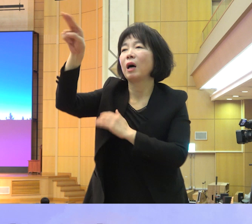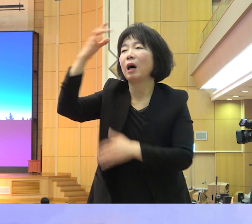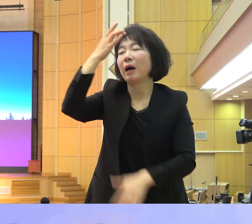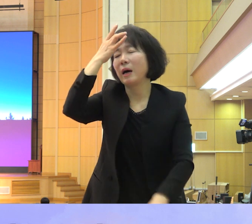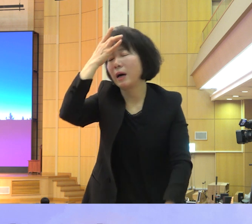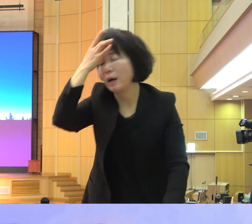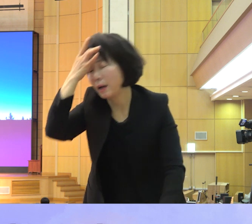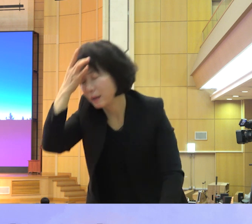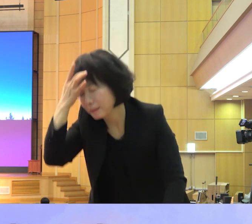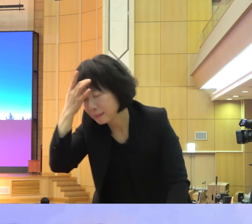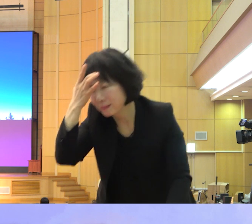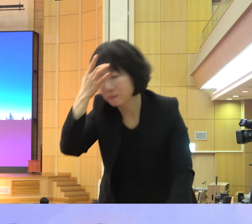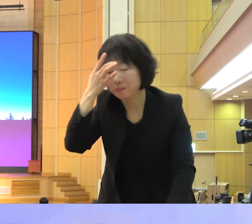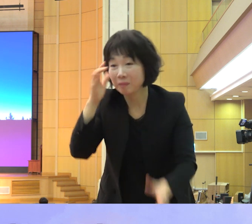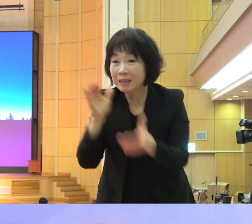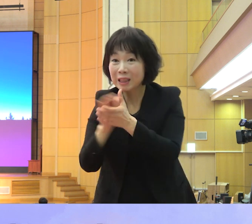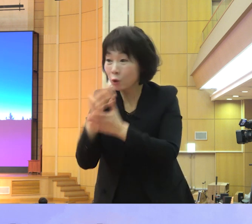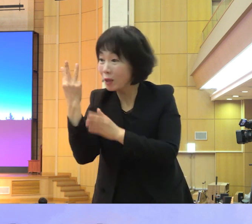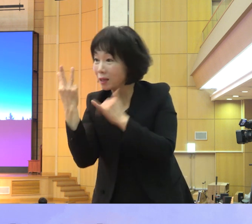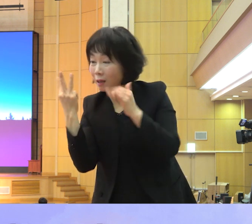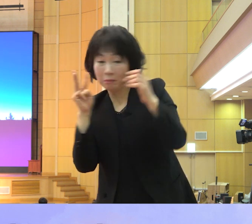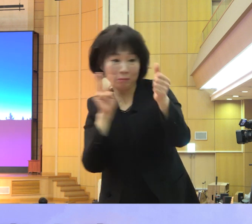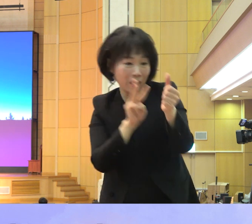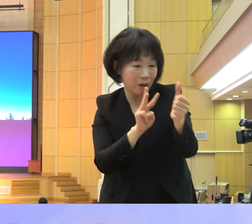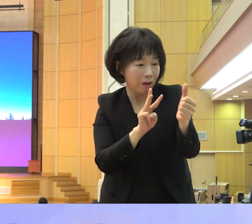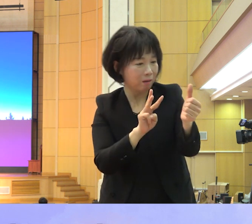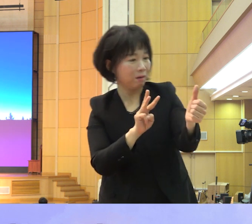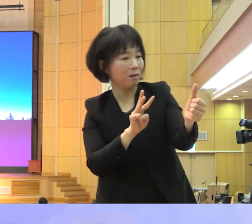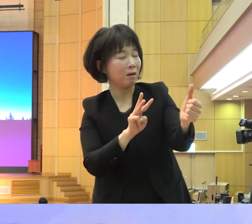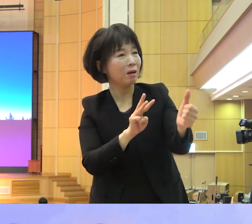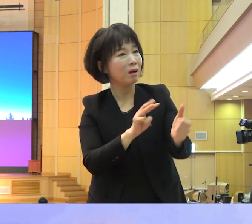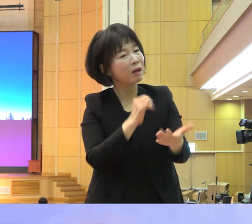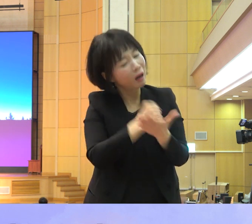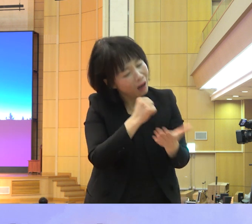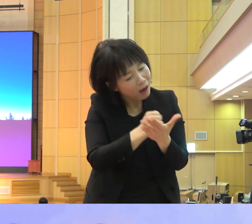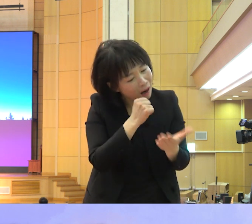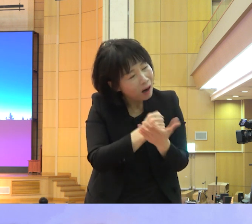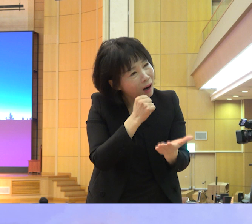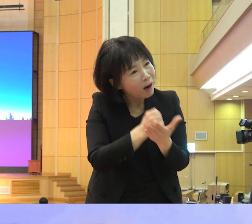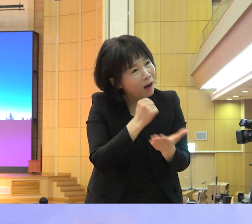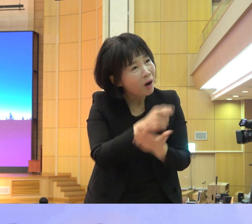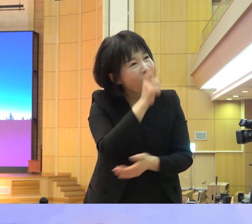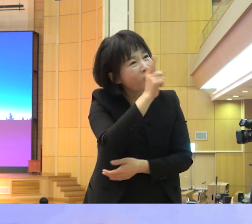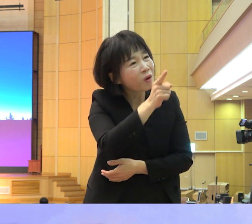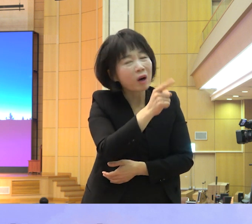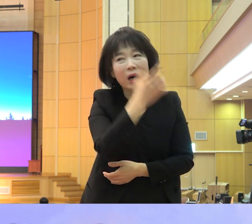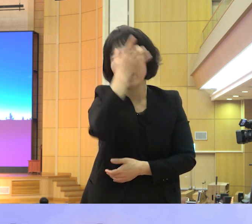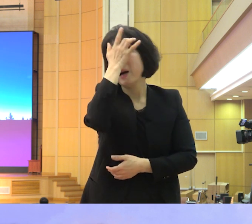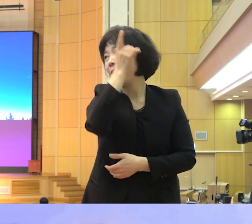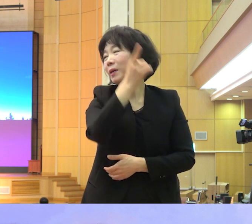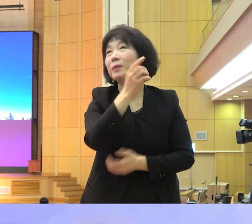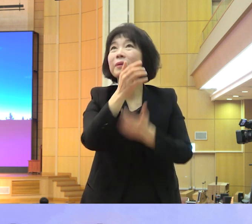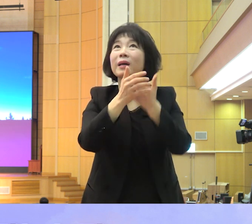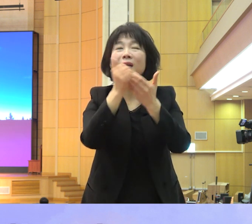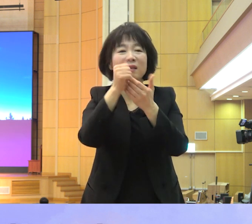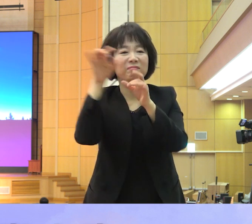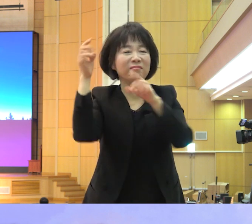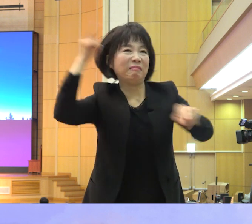나중엔 친구들까지도 욥에게 말하길, 야, 너는 그렇기 때문에 망할 수밖에 없어.